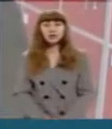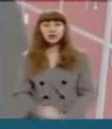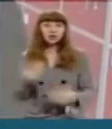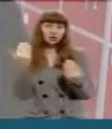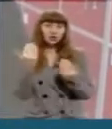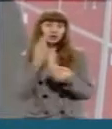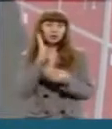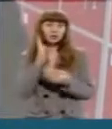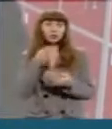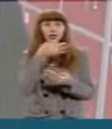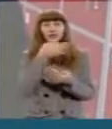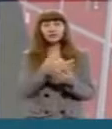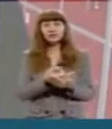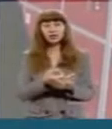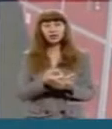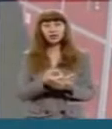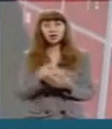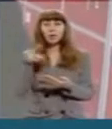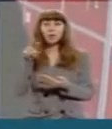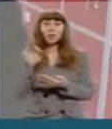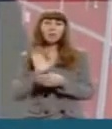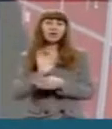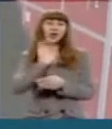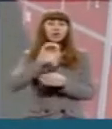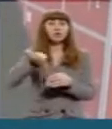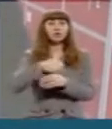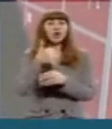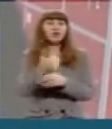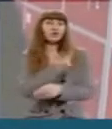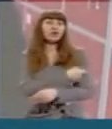әкімшілікпен сөйлескенде олардың бүгін жаңағы қаулы шыққанын,